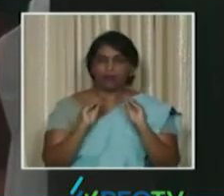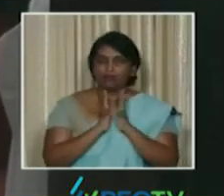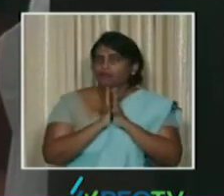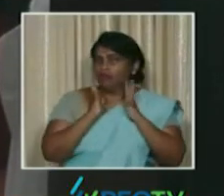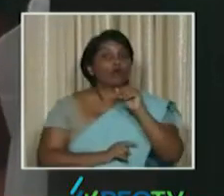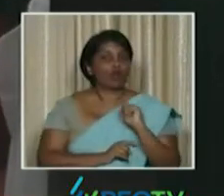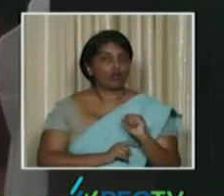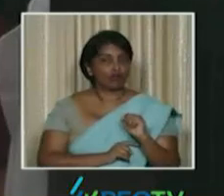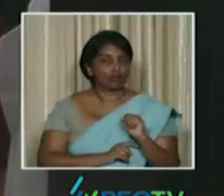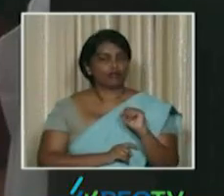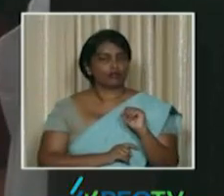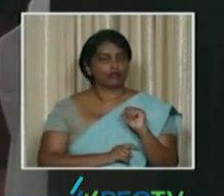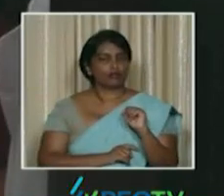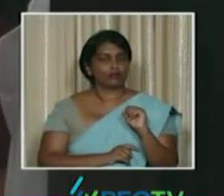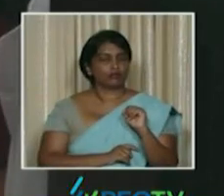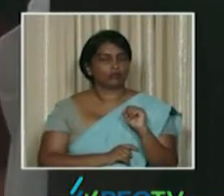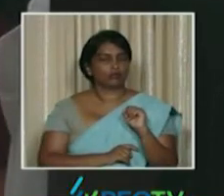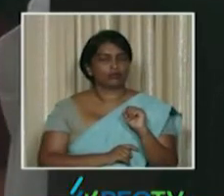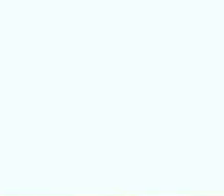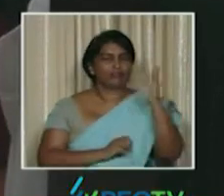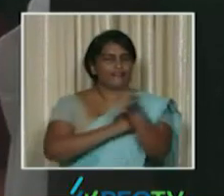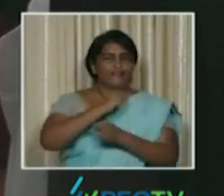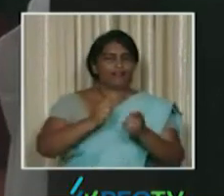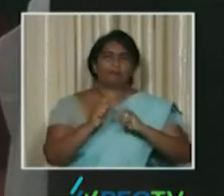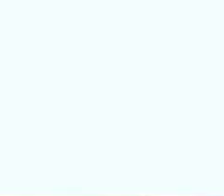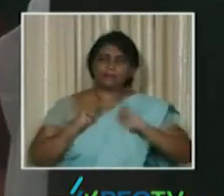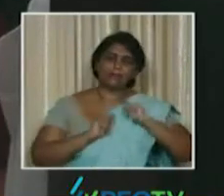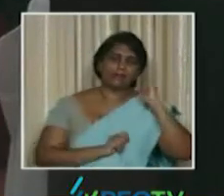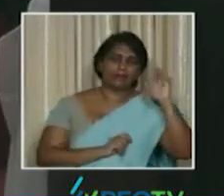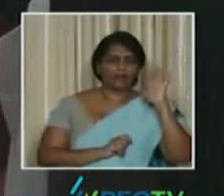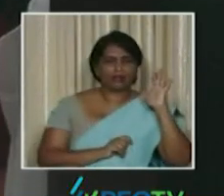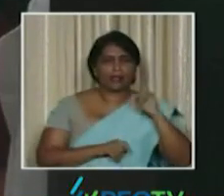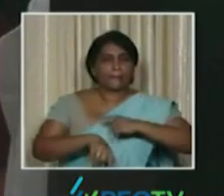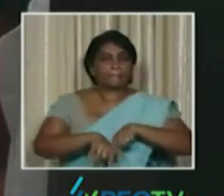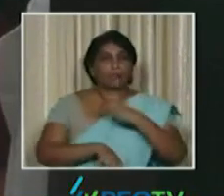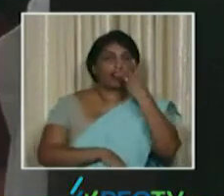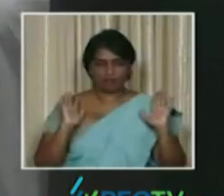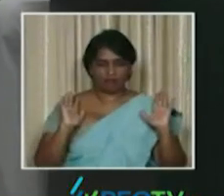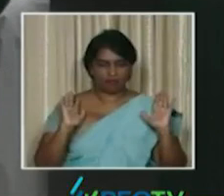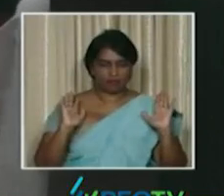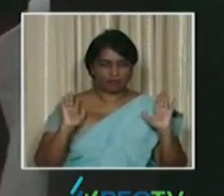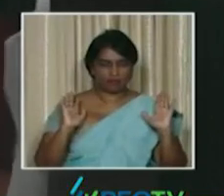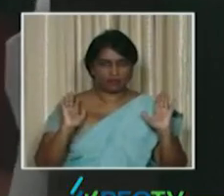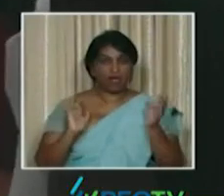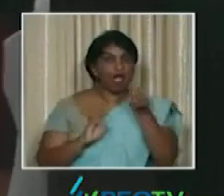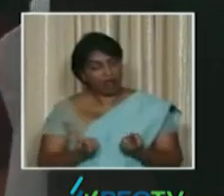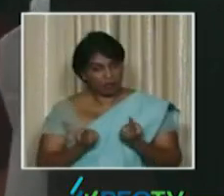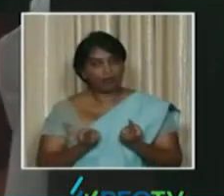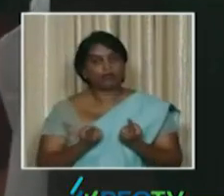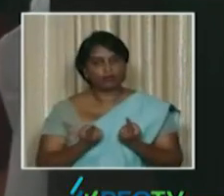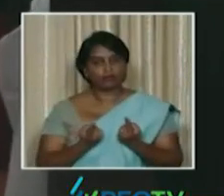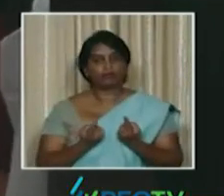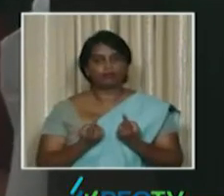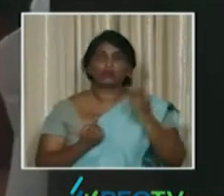දුරකට විසඳන්න තිබුණා මොකද කිව්වේ ඔය ගොවීන්ට වන්දියක් දුන්නාම ඇති පැය 3ක් ලයිට් කපන්න බෑ සහල් වල හිඟයක් ඇති වුණොත්